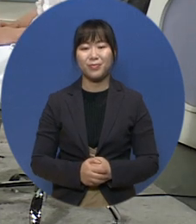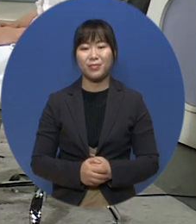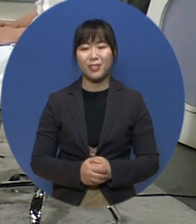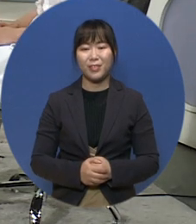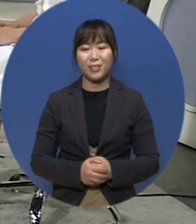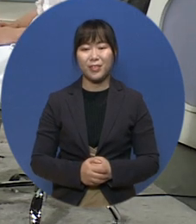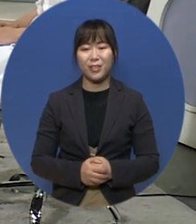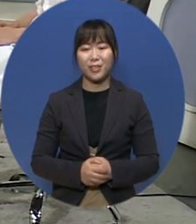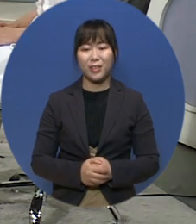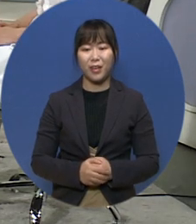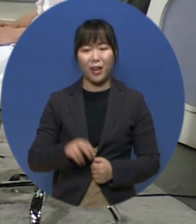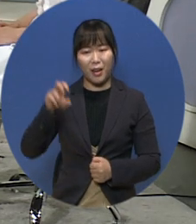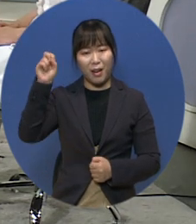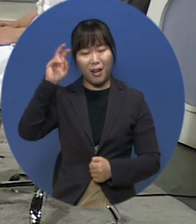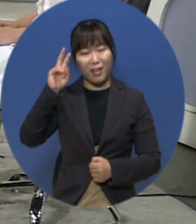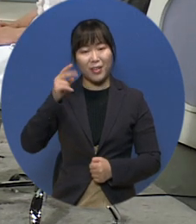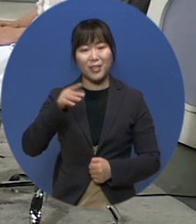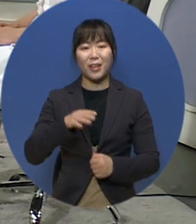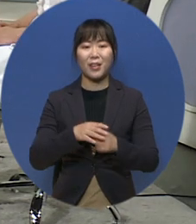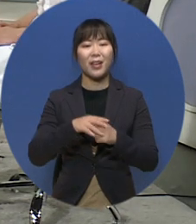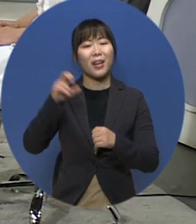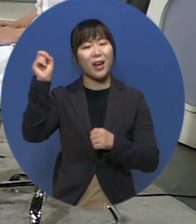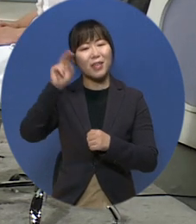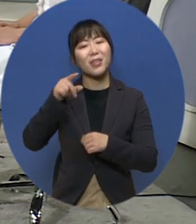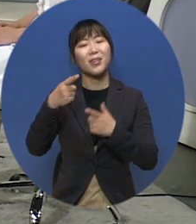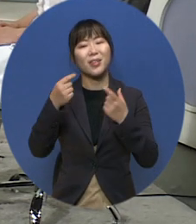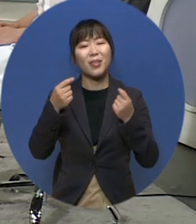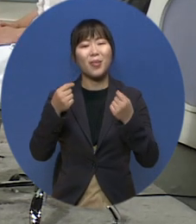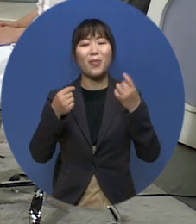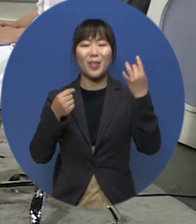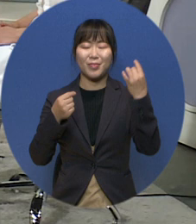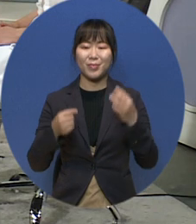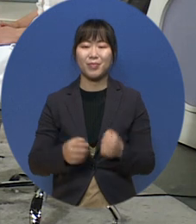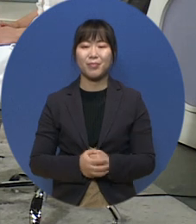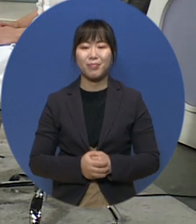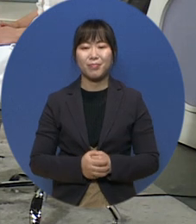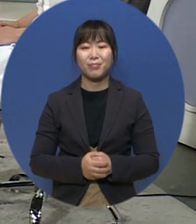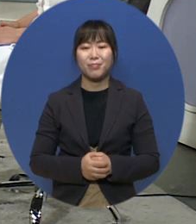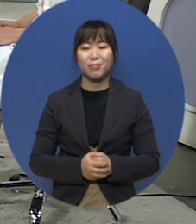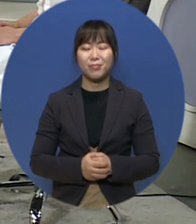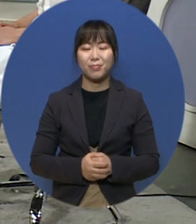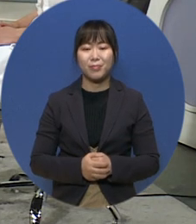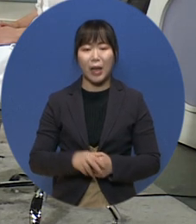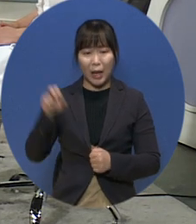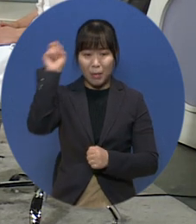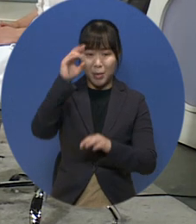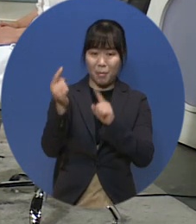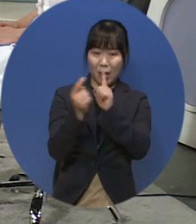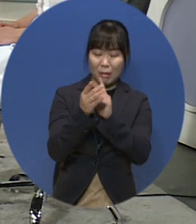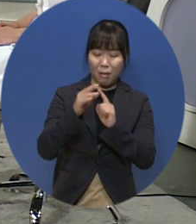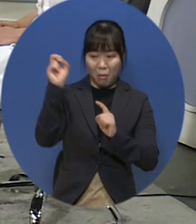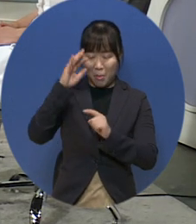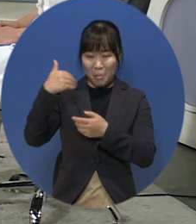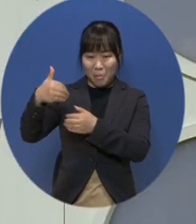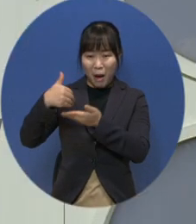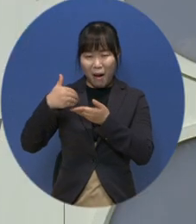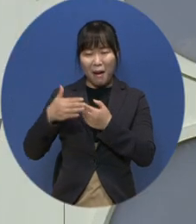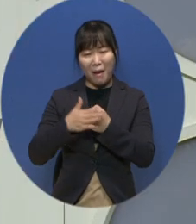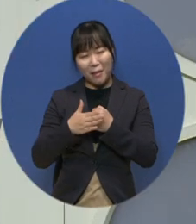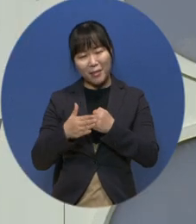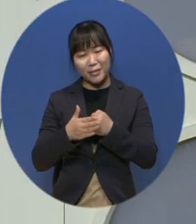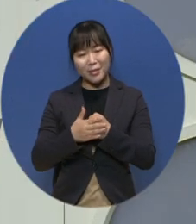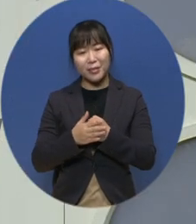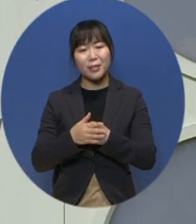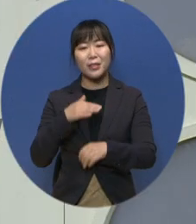갑자기 좋아졌는데 제목은 갑자기 이루어진 거예요. 네. 갑작스러운 만남이지만 갑작스럽게 해달라고 그러시니까 그러는데